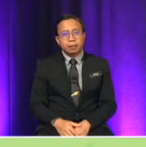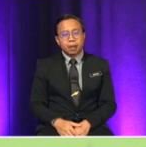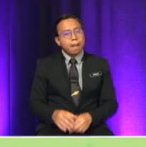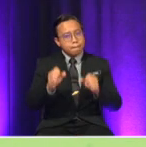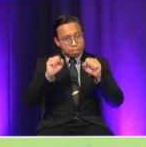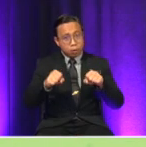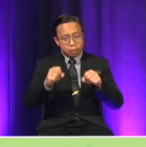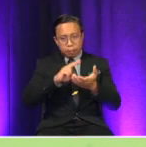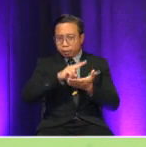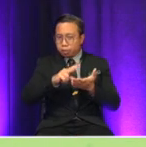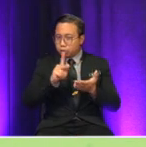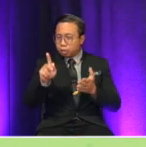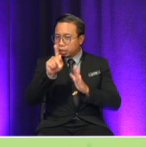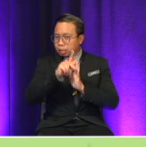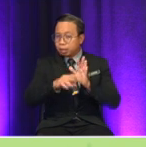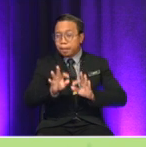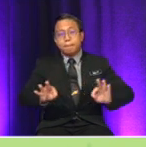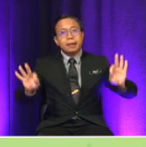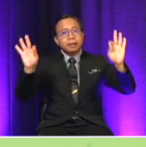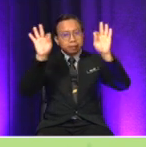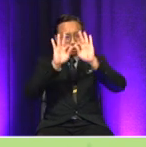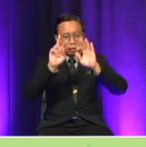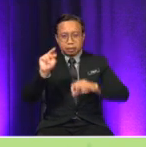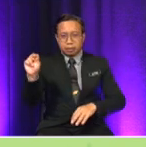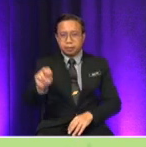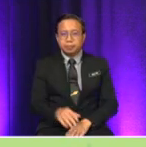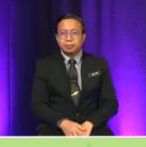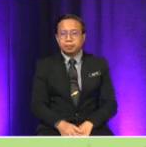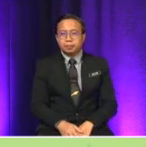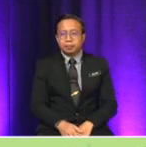bacakan kepentingannya, Alisha. Okey, silakan Alisha.